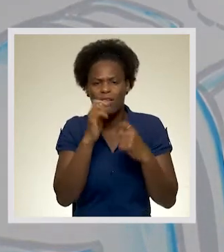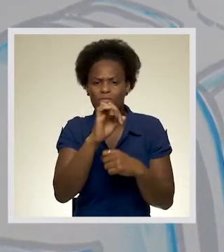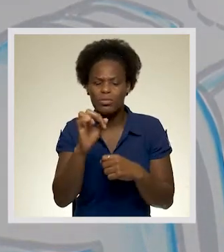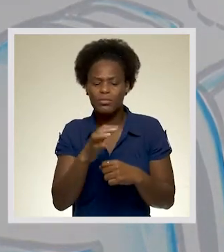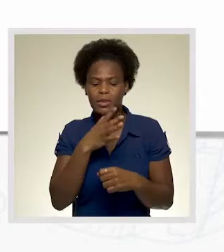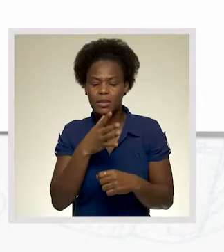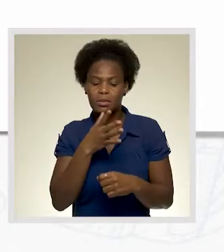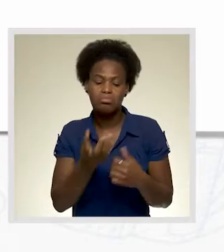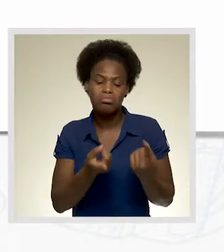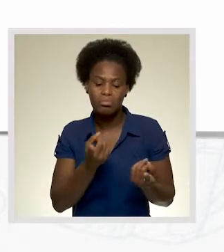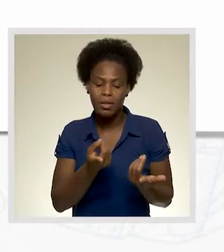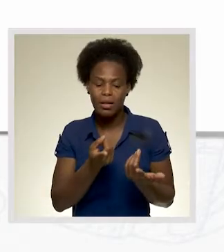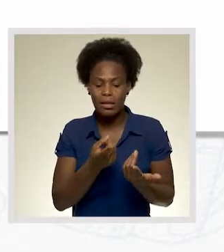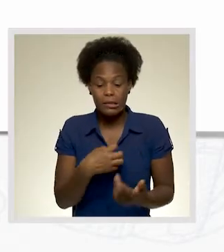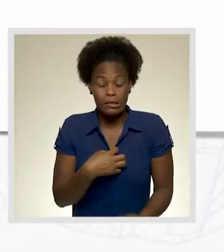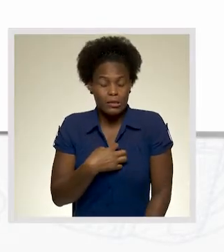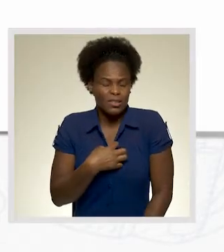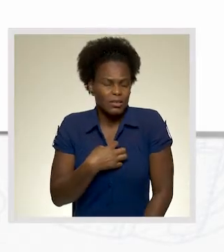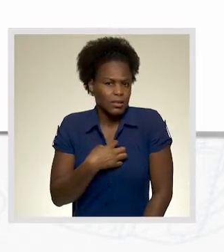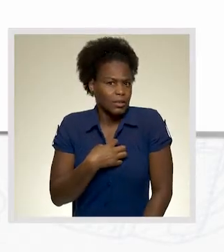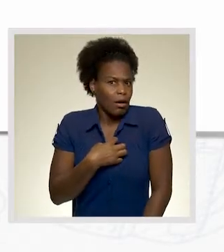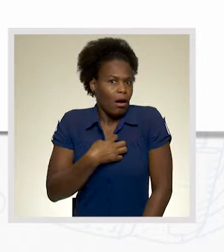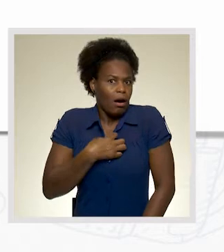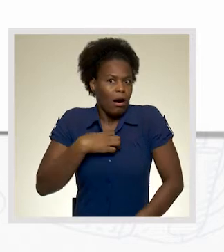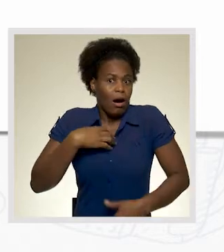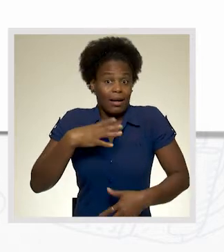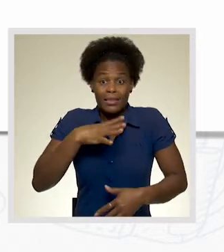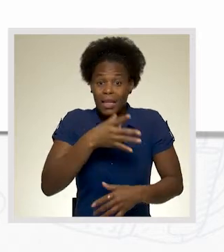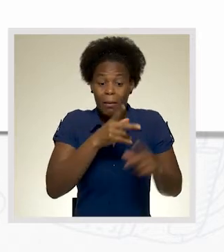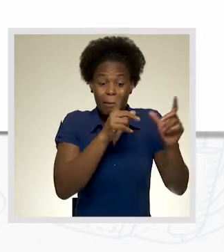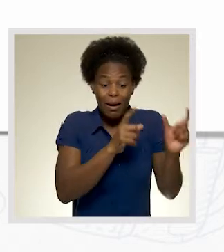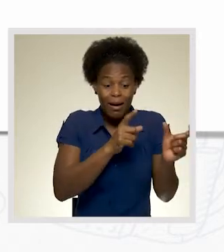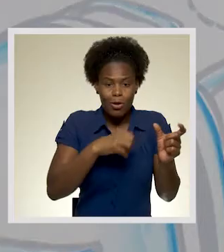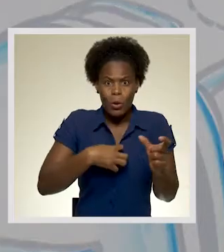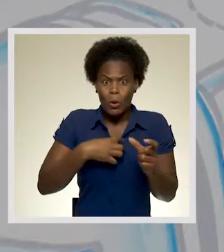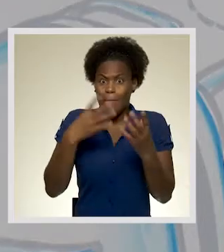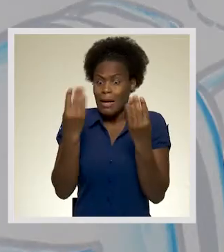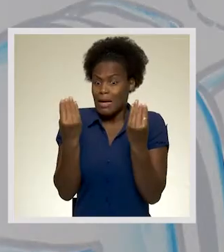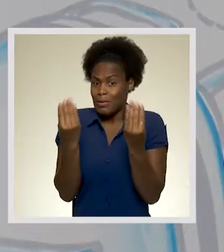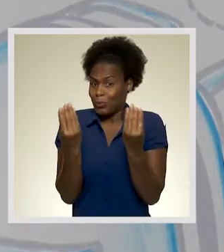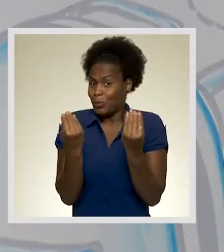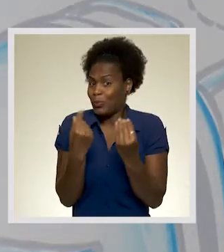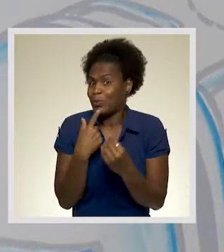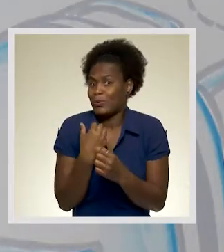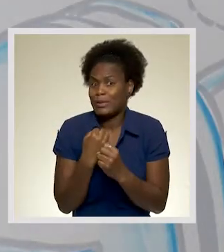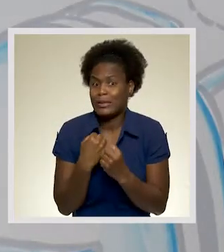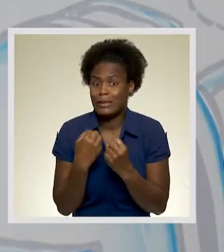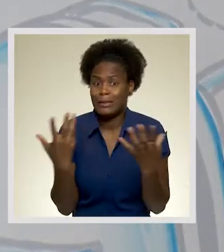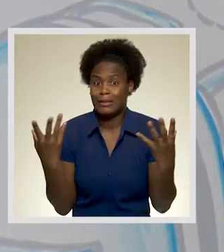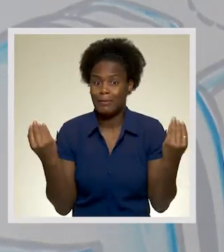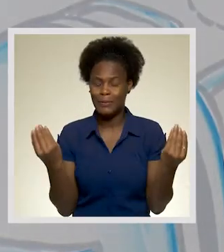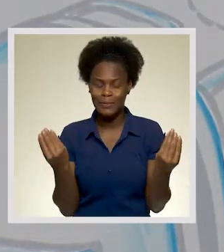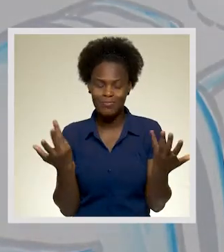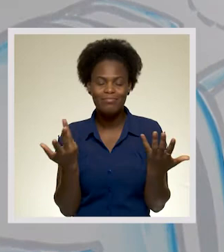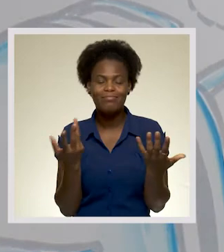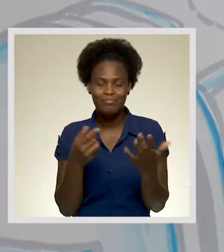dire ressentir une très, très grande peur. C'est bien? On continue.